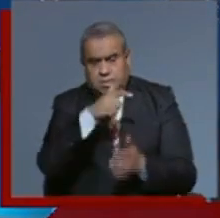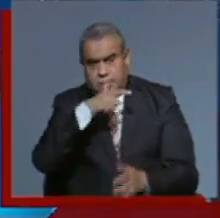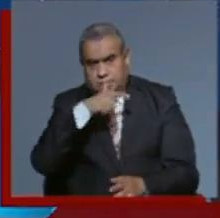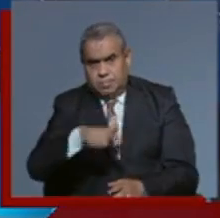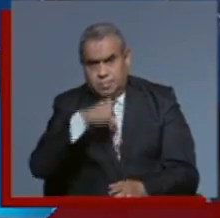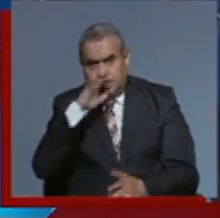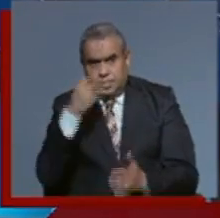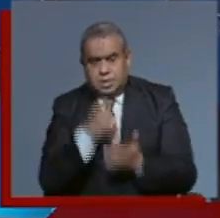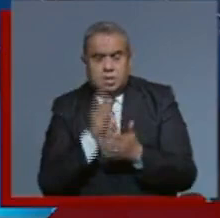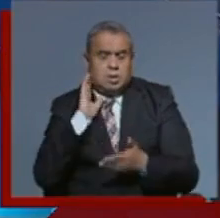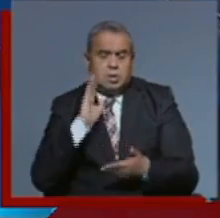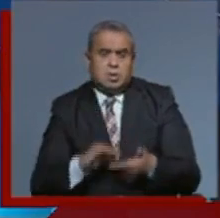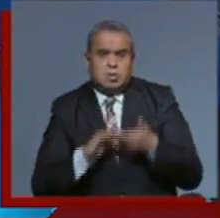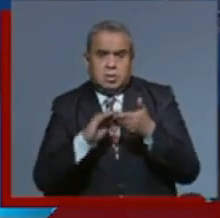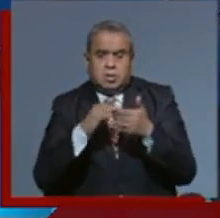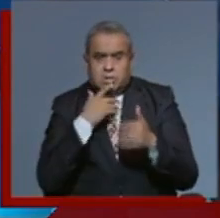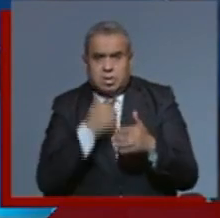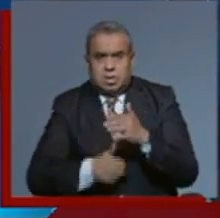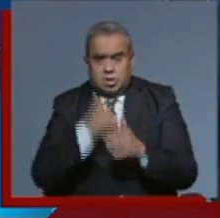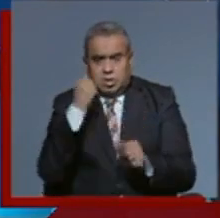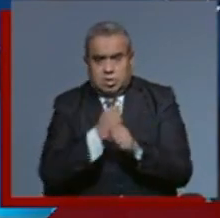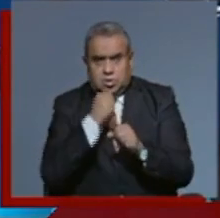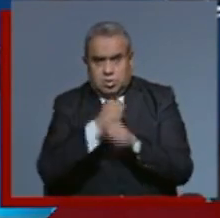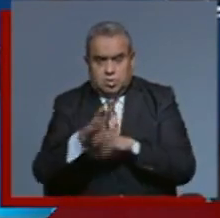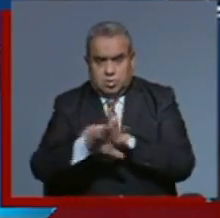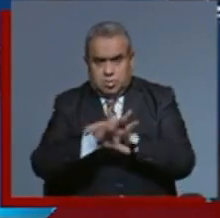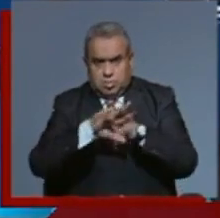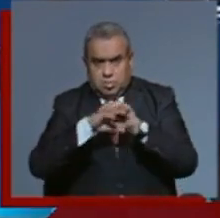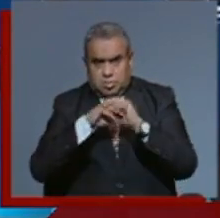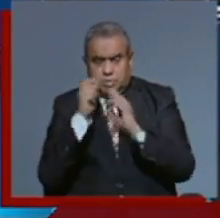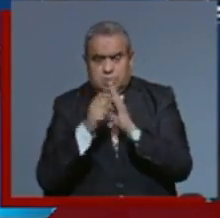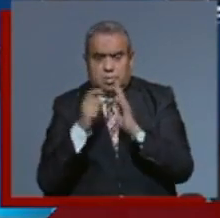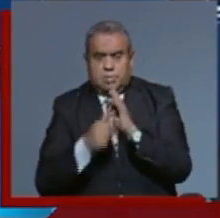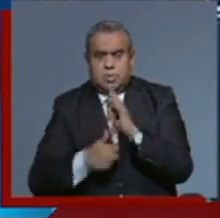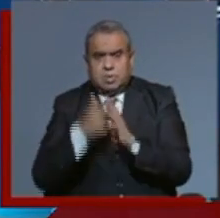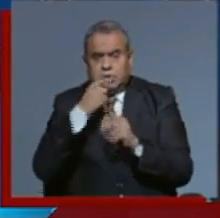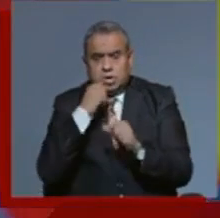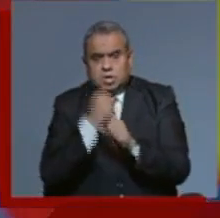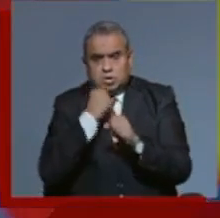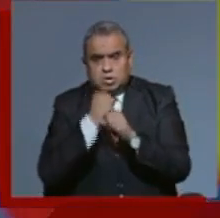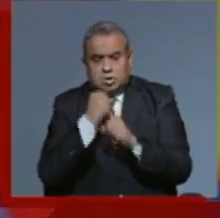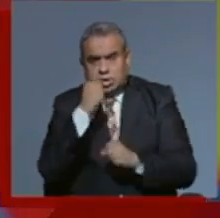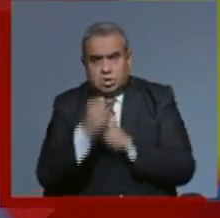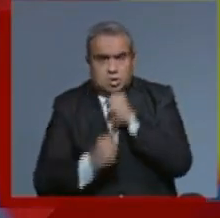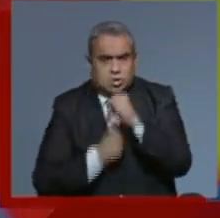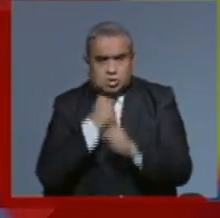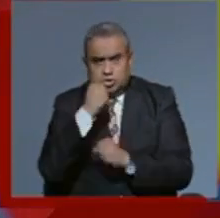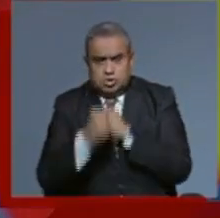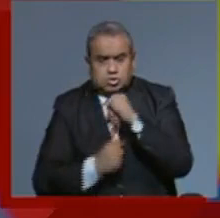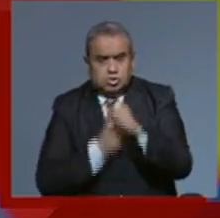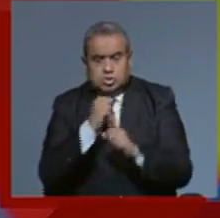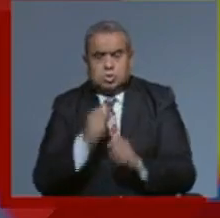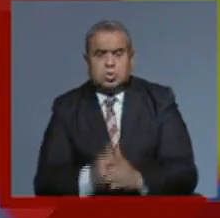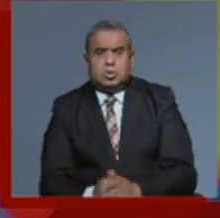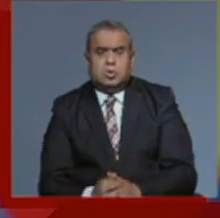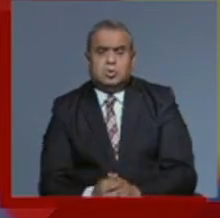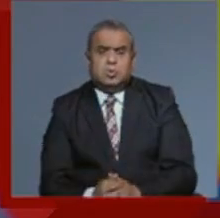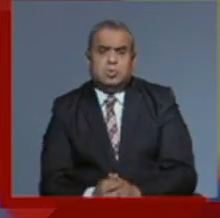الإمكانية بالنسبة لنا بأن نكافح هيمنة بعض